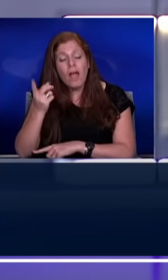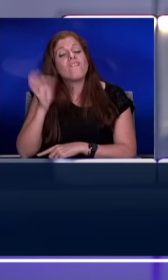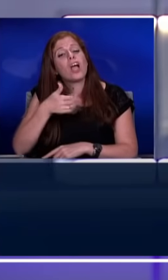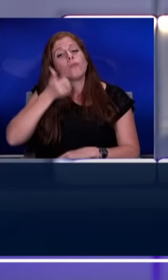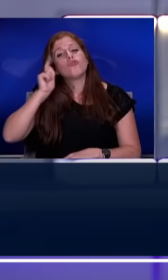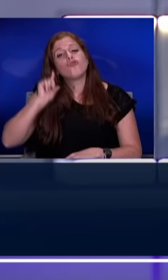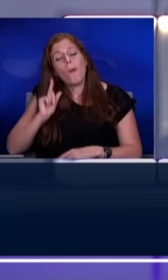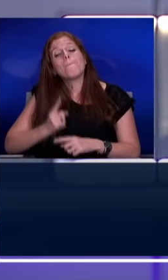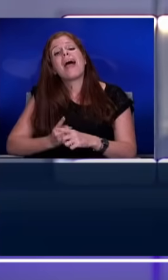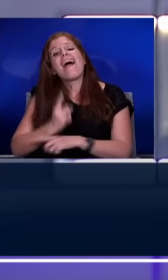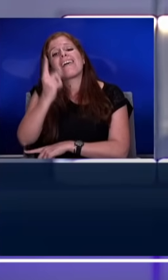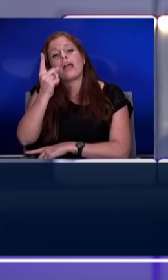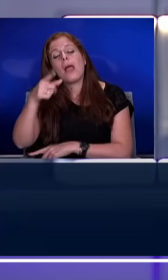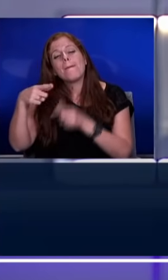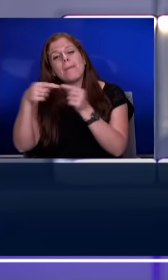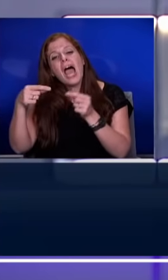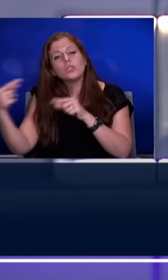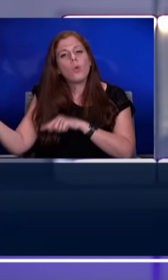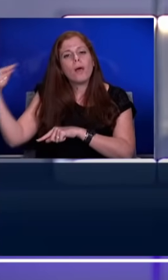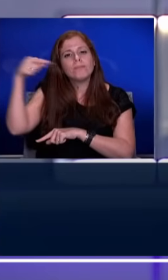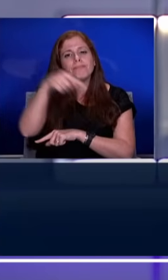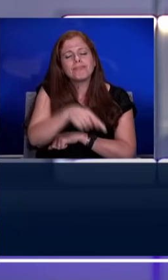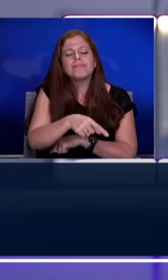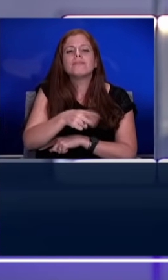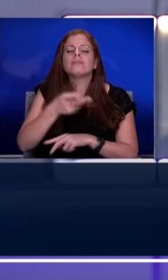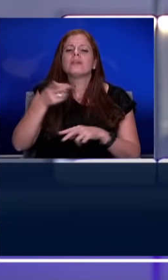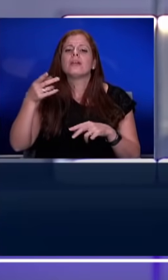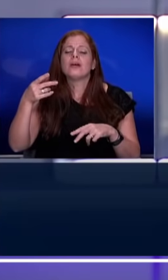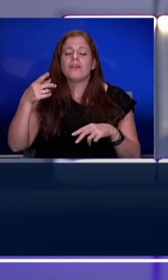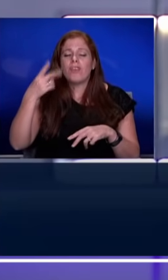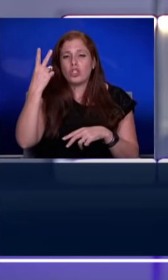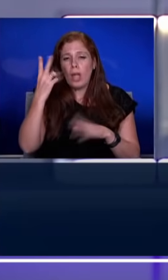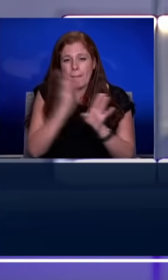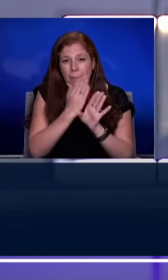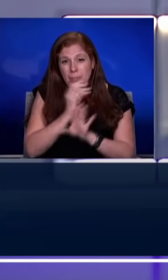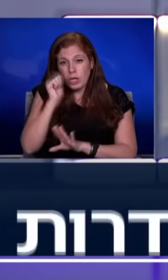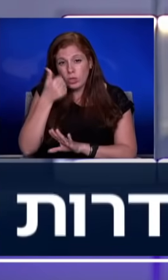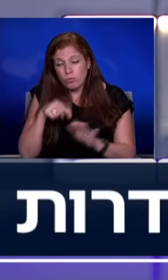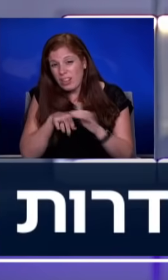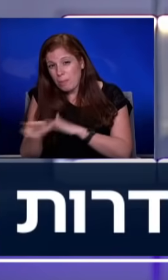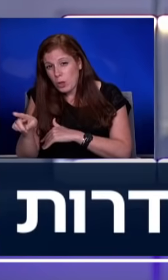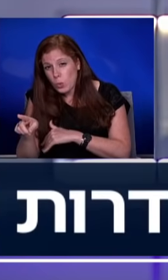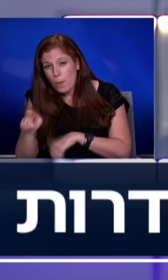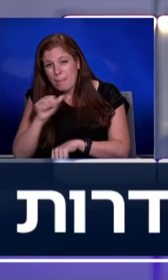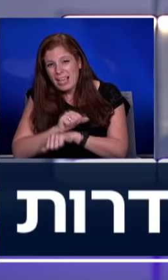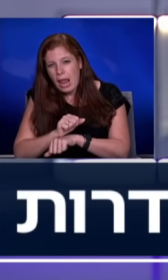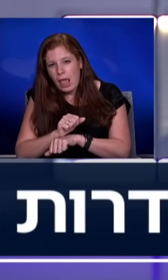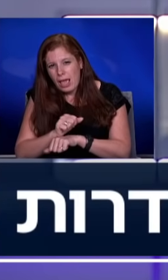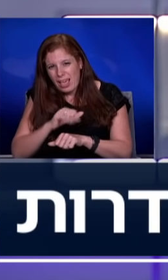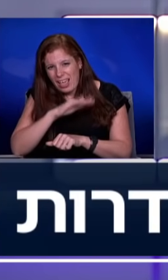עוד רקטה שנורית מהרצועה לאחר לחידת שני המחבלים הראשונים שנמלטו מכלא גלבוע.